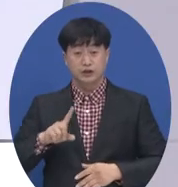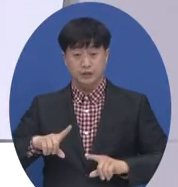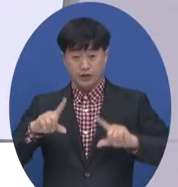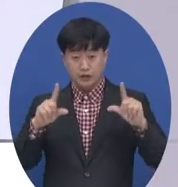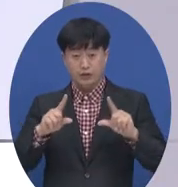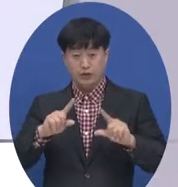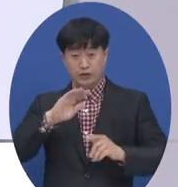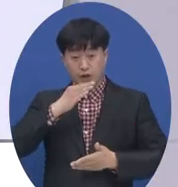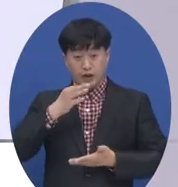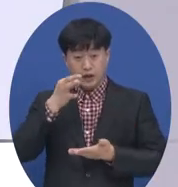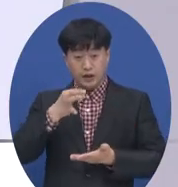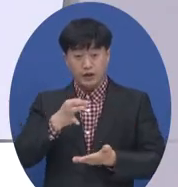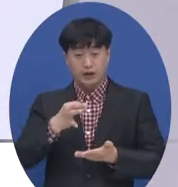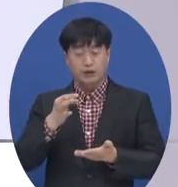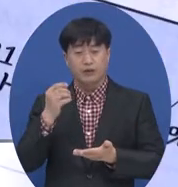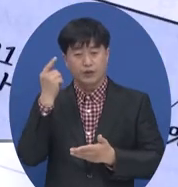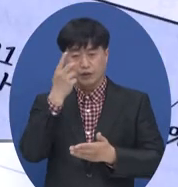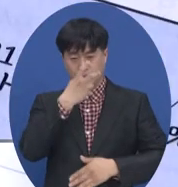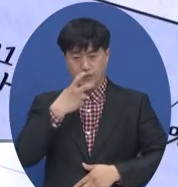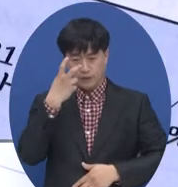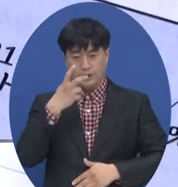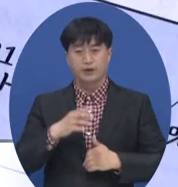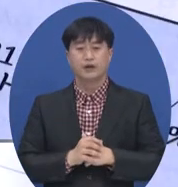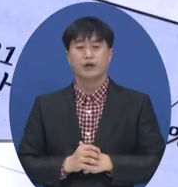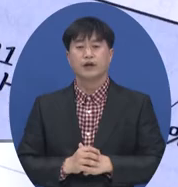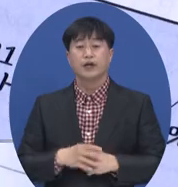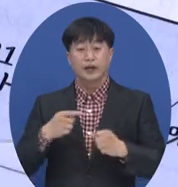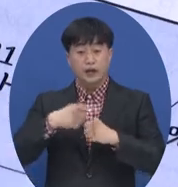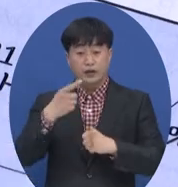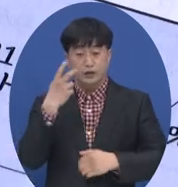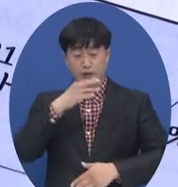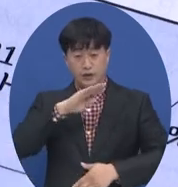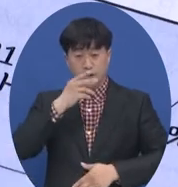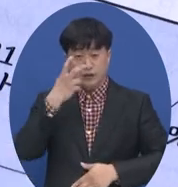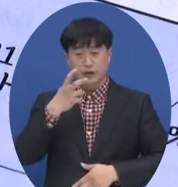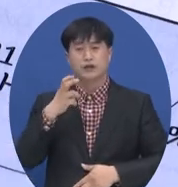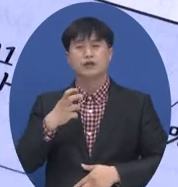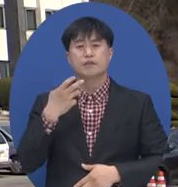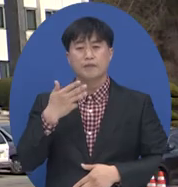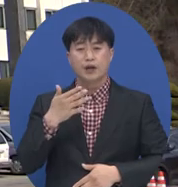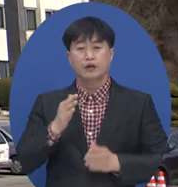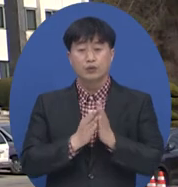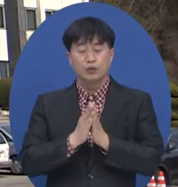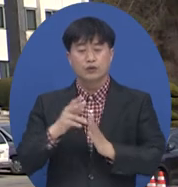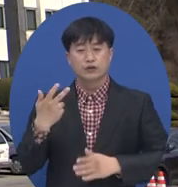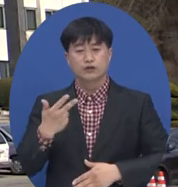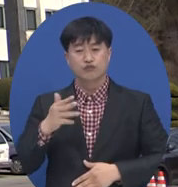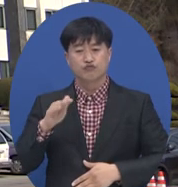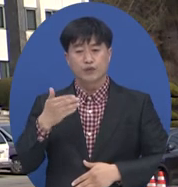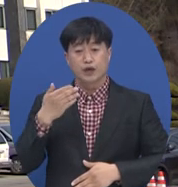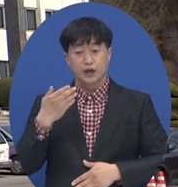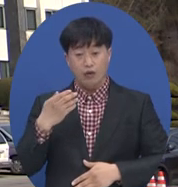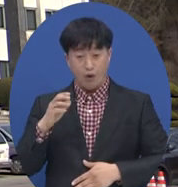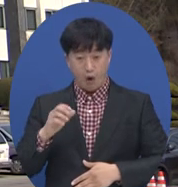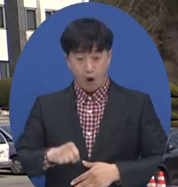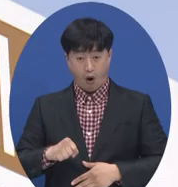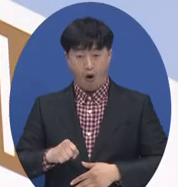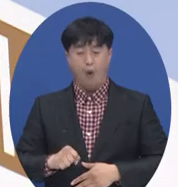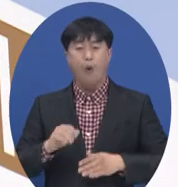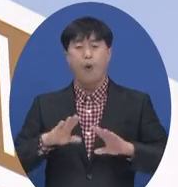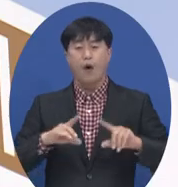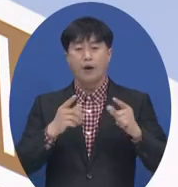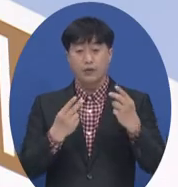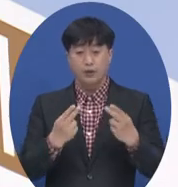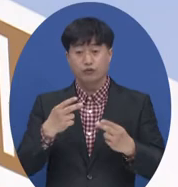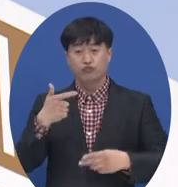2021년도 예산안도 다뤄집니다. 경기도 내년 예산안은 28조 7,925억 원으로 올해보다